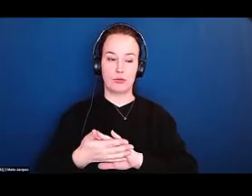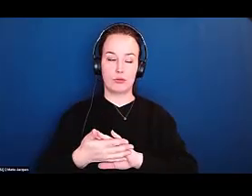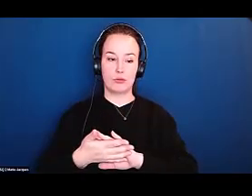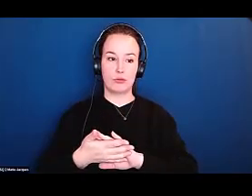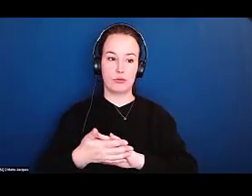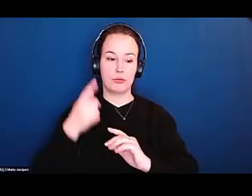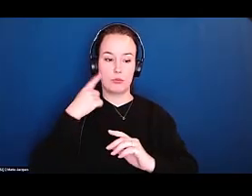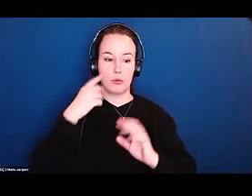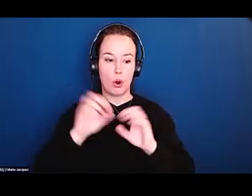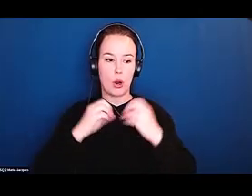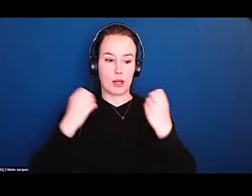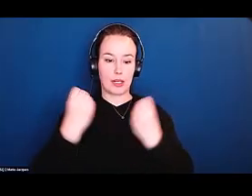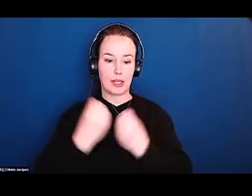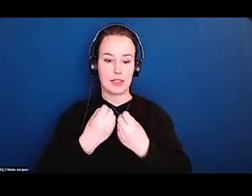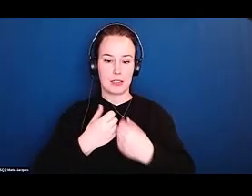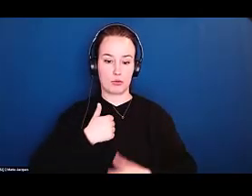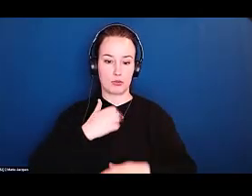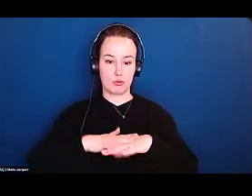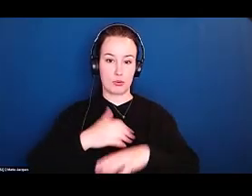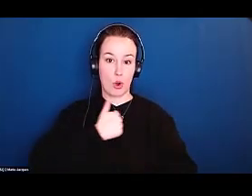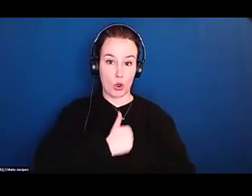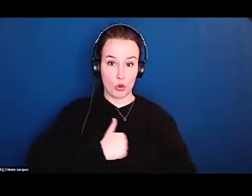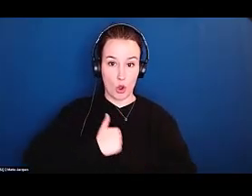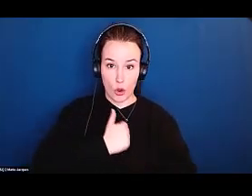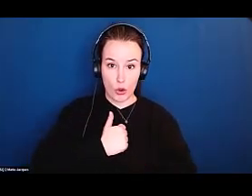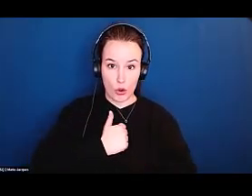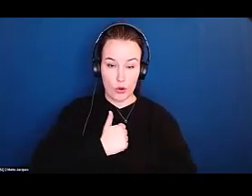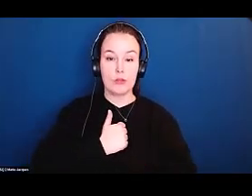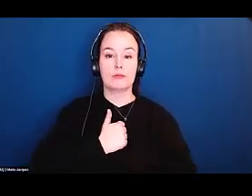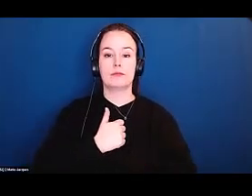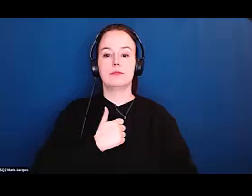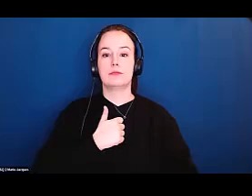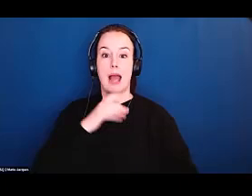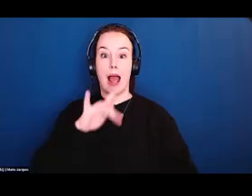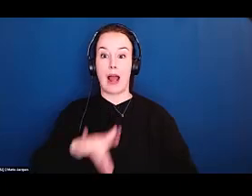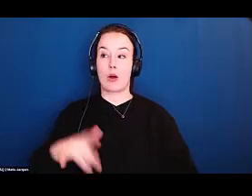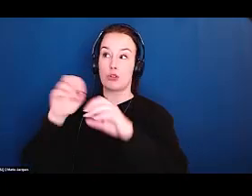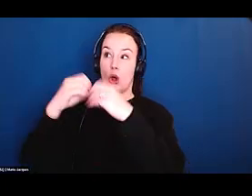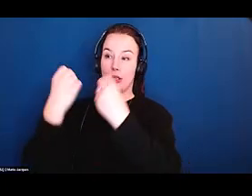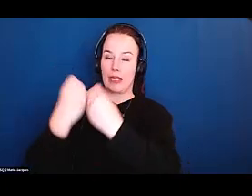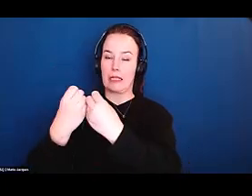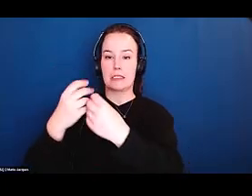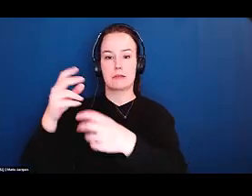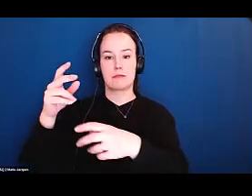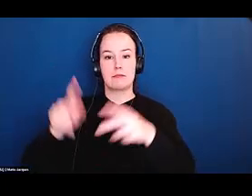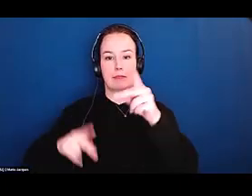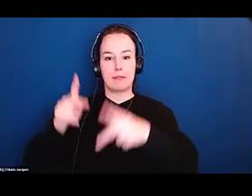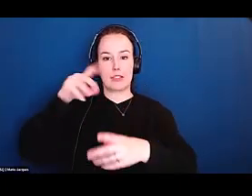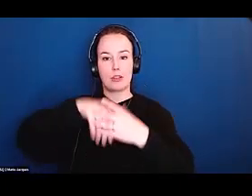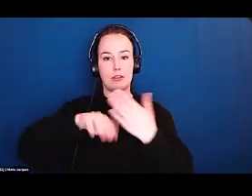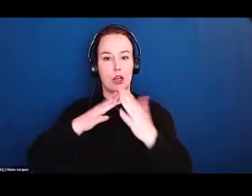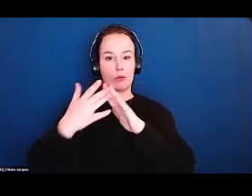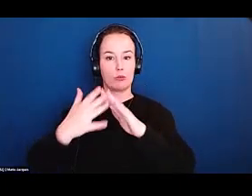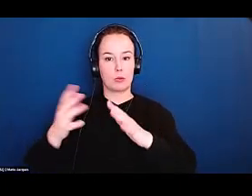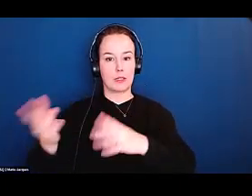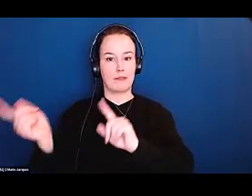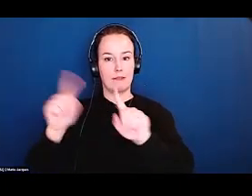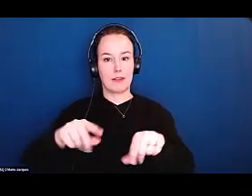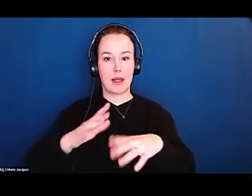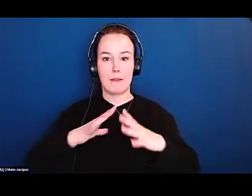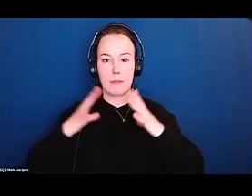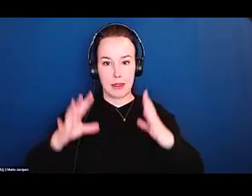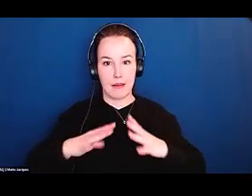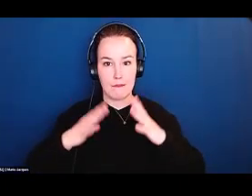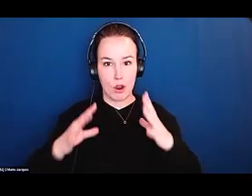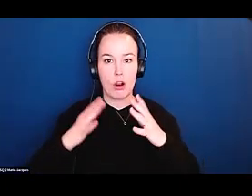organisation de deuil, et grâce à cette organisation, des bénévoles de la communauté sont